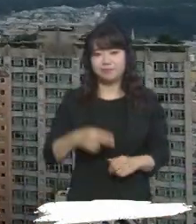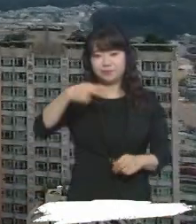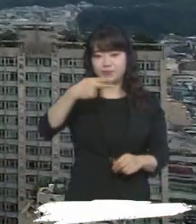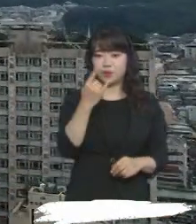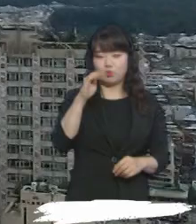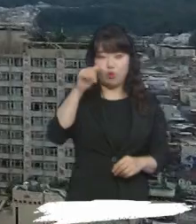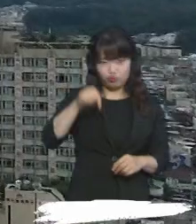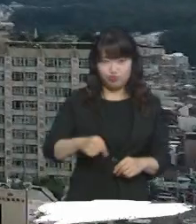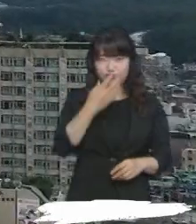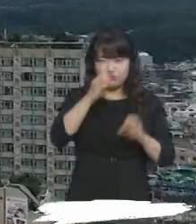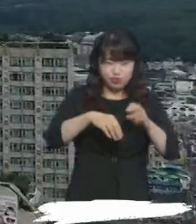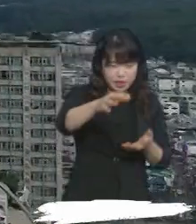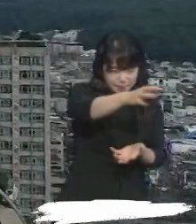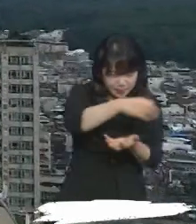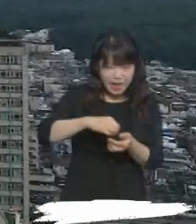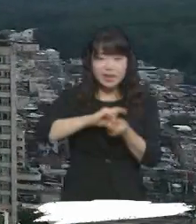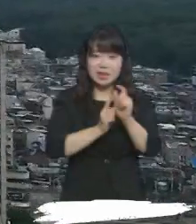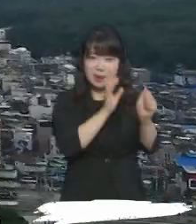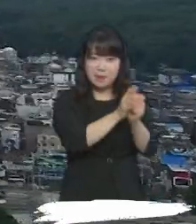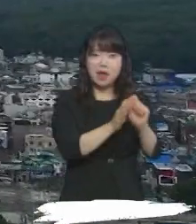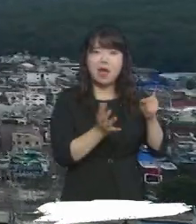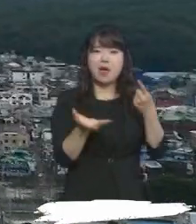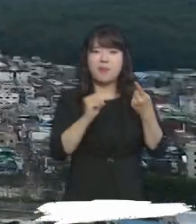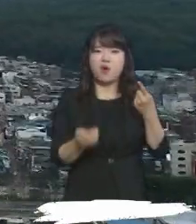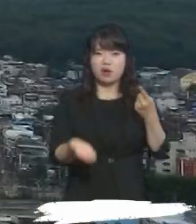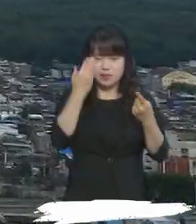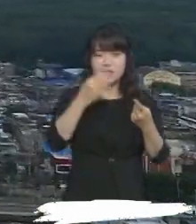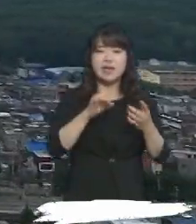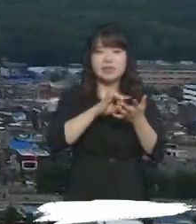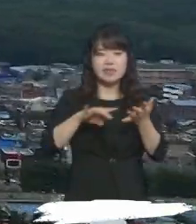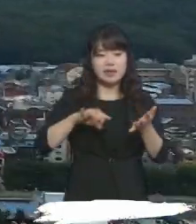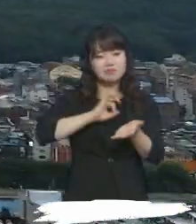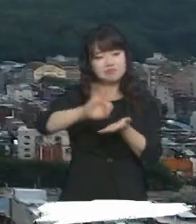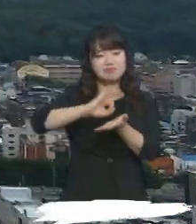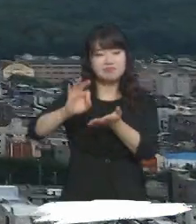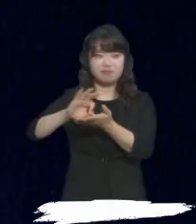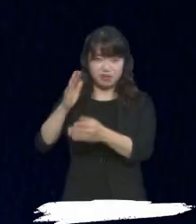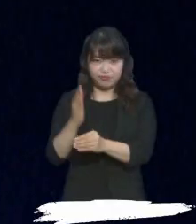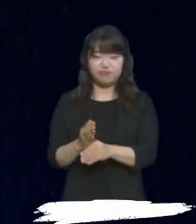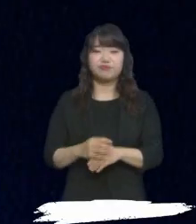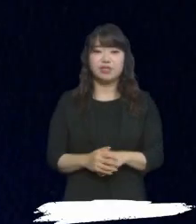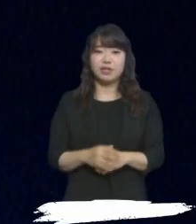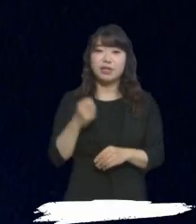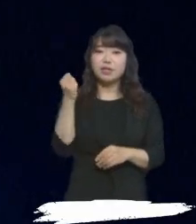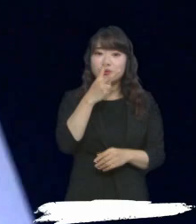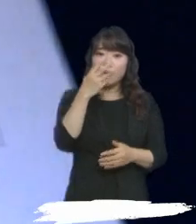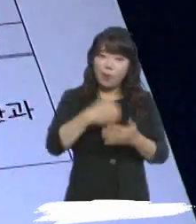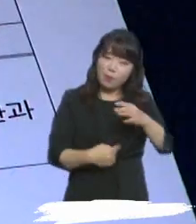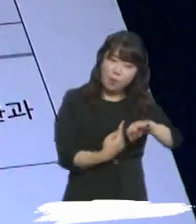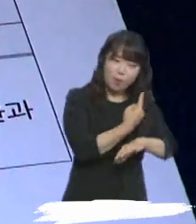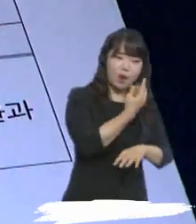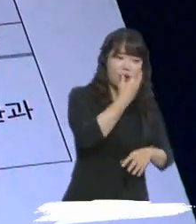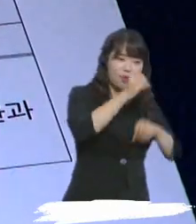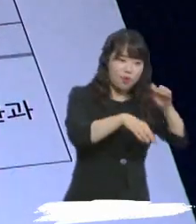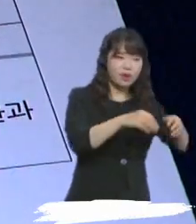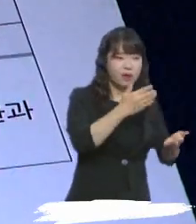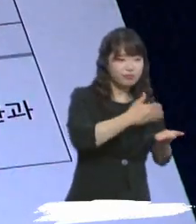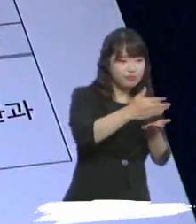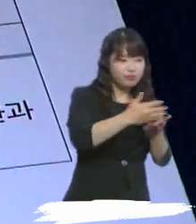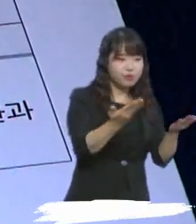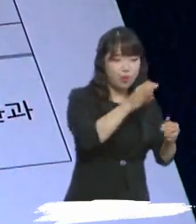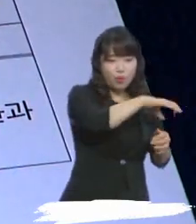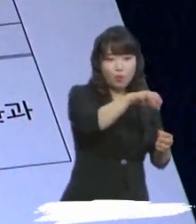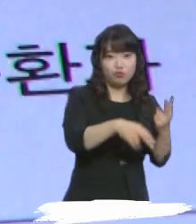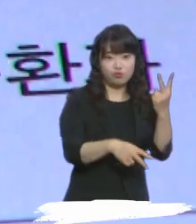도봉구는 쓰레기 수거 대행 용역비로 연간 100억 원이 넘는 주민 세금을 투입하고 있습니다. 또한 나머지 두 업체는 내부적으로